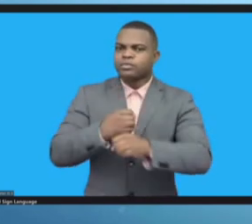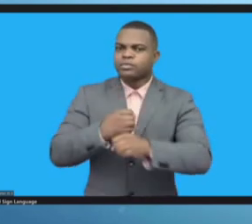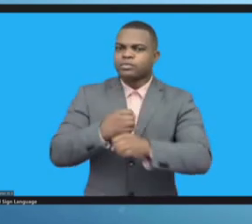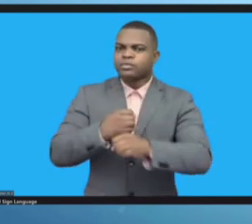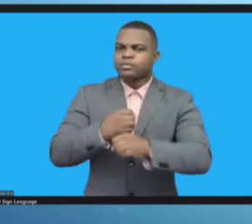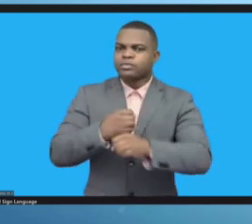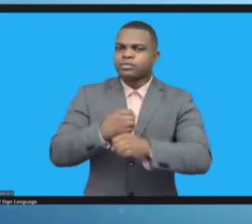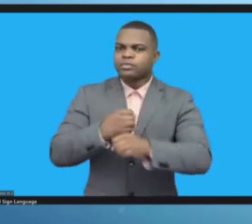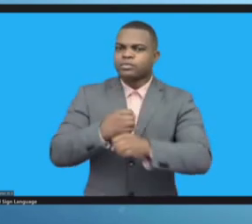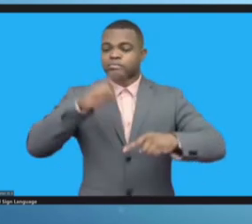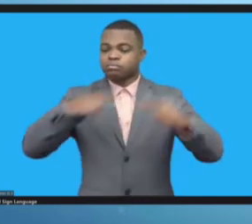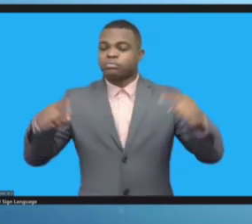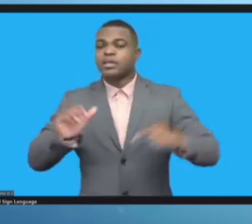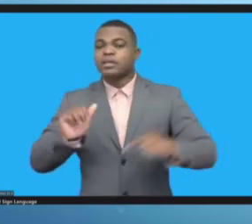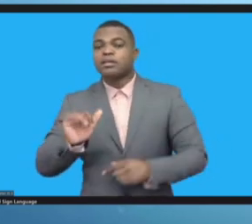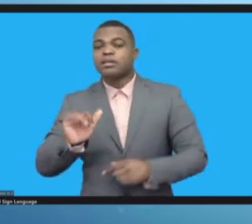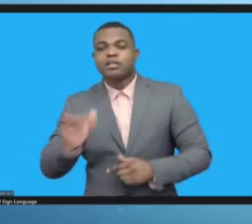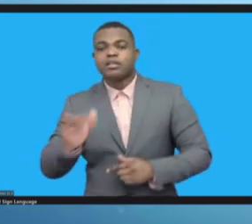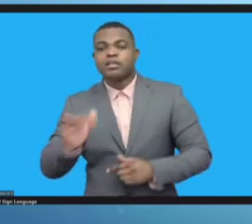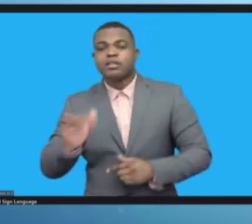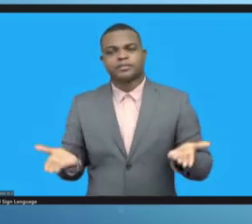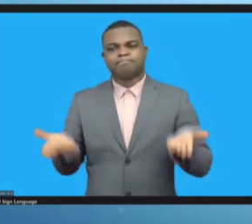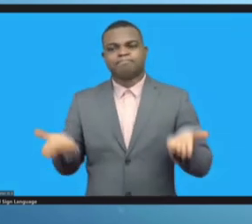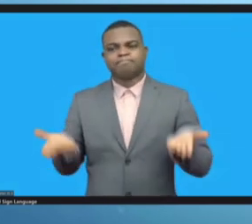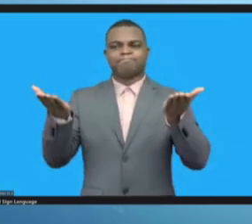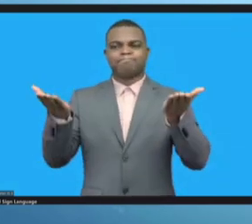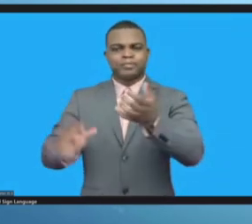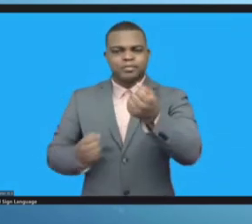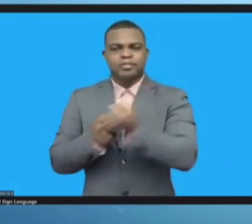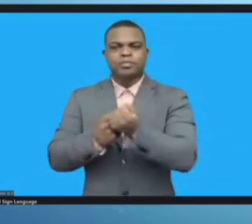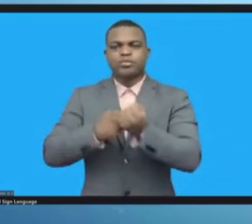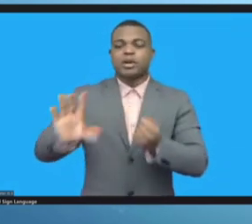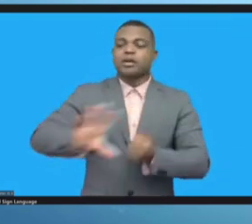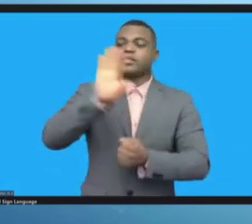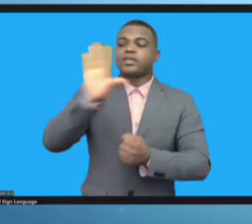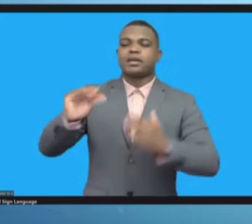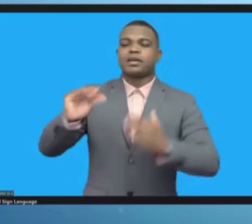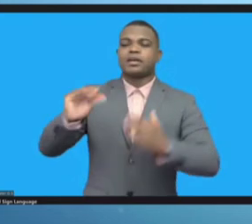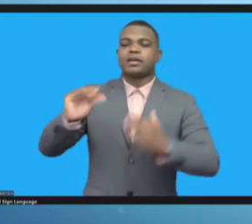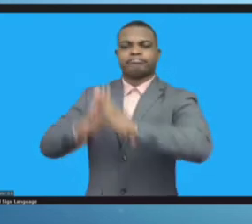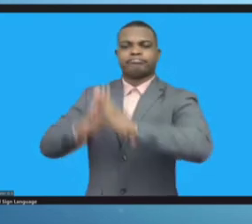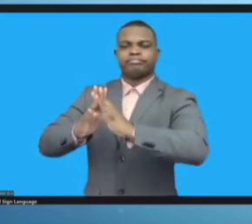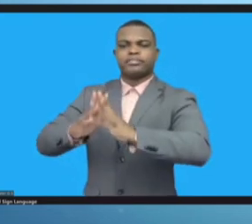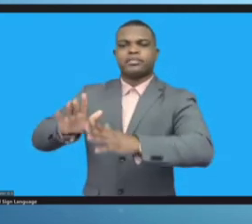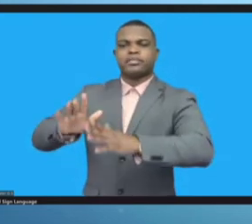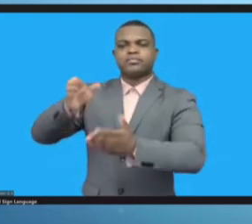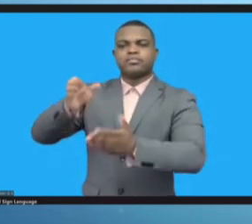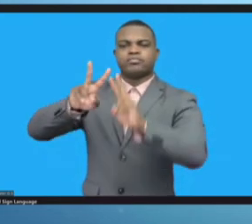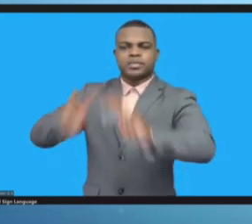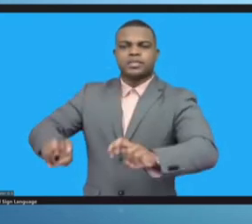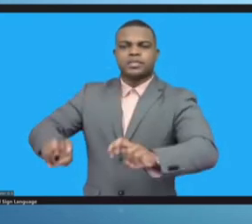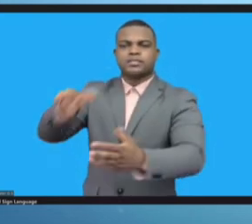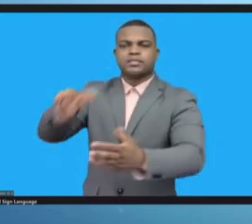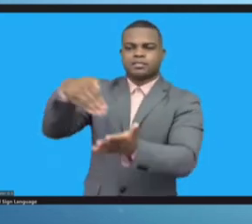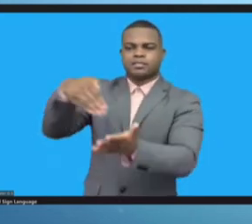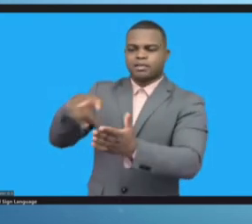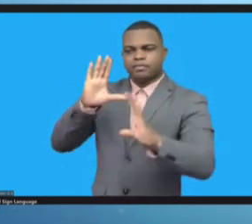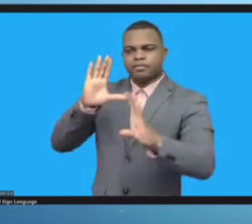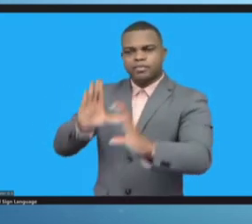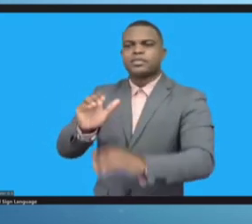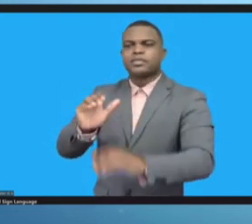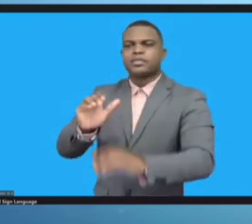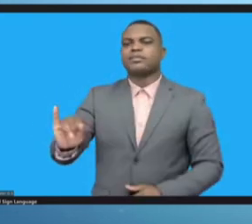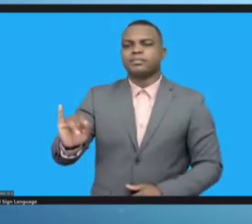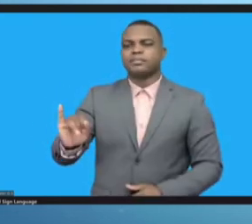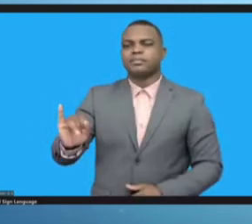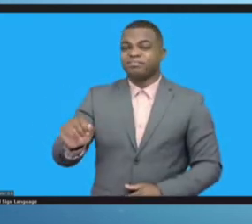l'égide de son Excellence, M. Denis Sassou Nguesso. Mesdames et Messieurs, Excellences, la question qui se pose